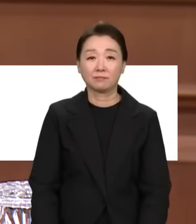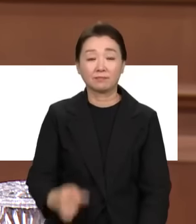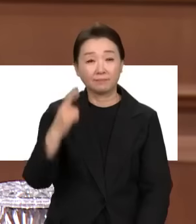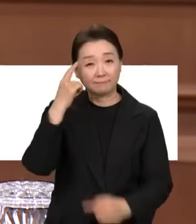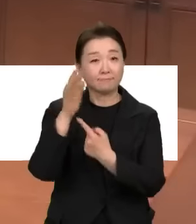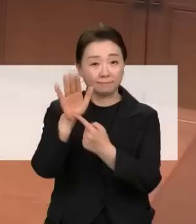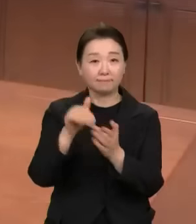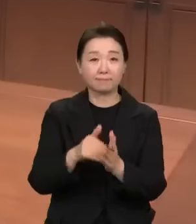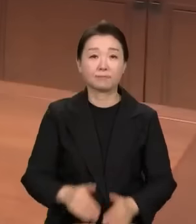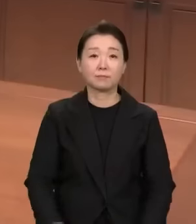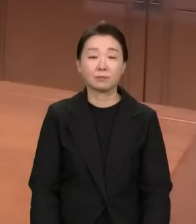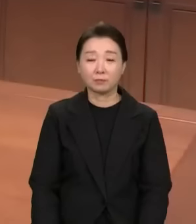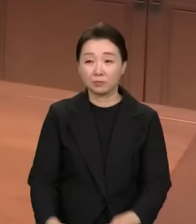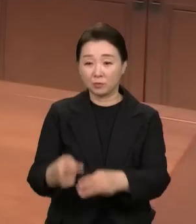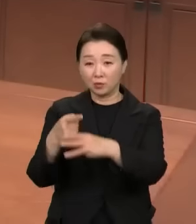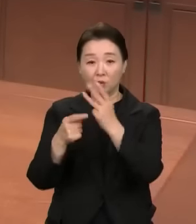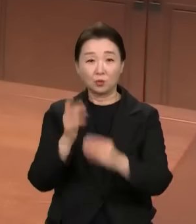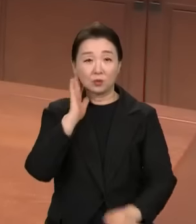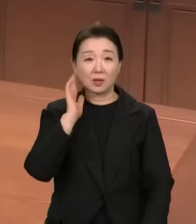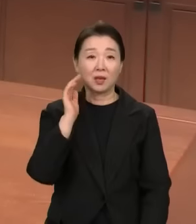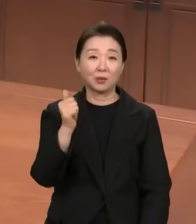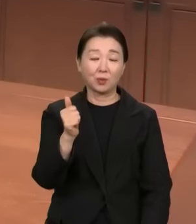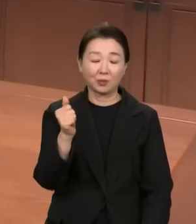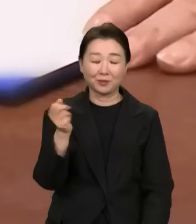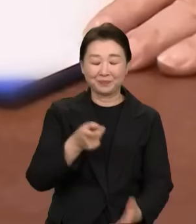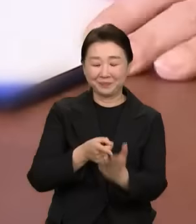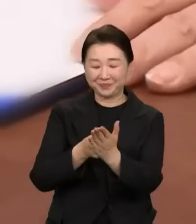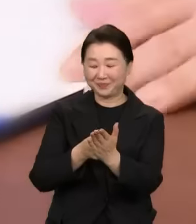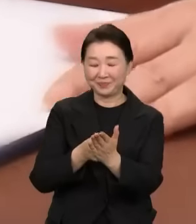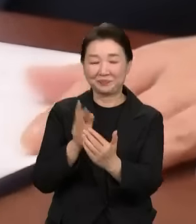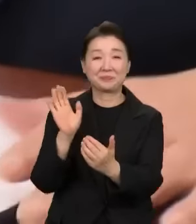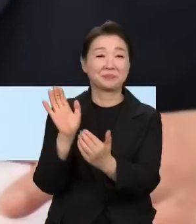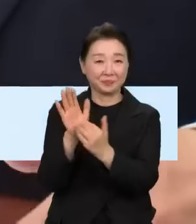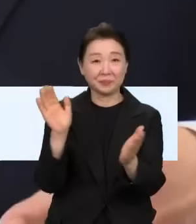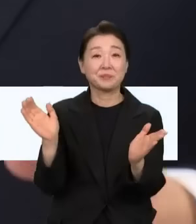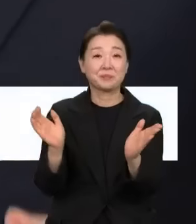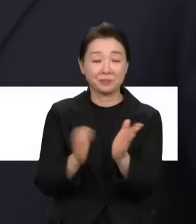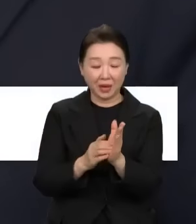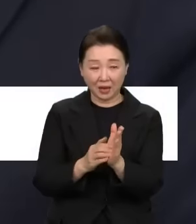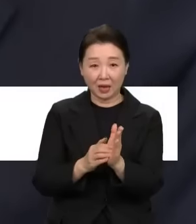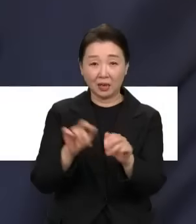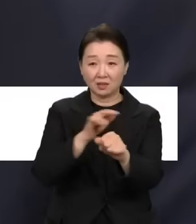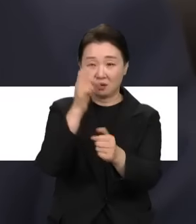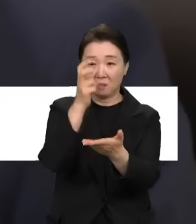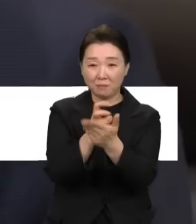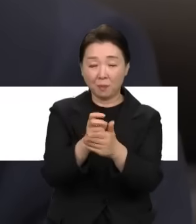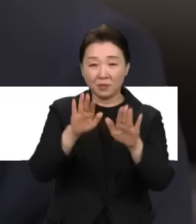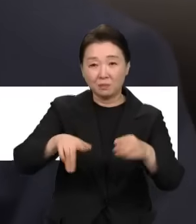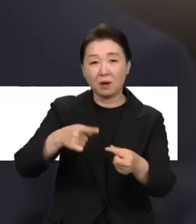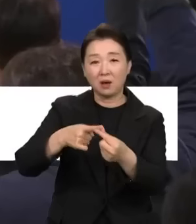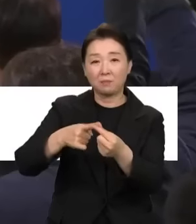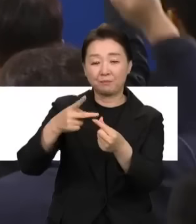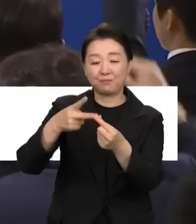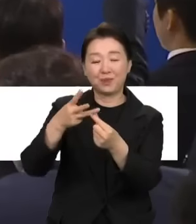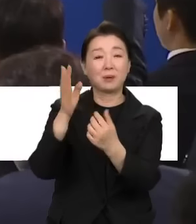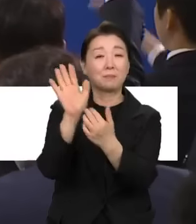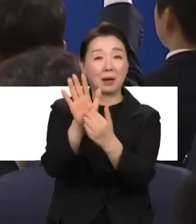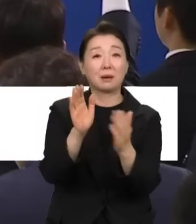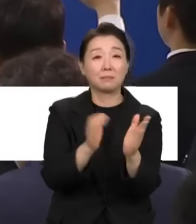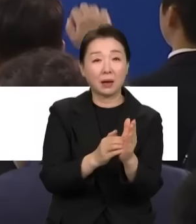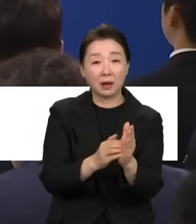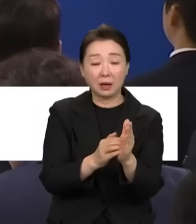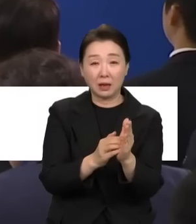생각합니다. 윤석열 대통령은 제의 요구안을 제거하며 김 여사 특검법의 세 번째 거부권을 행사했습니다. 앞서